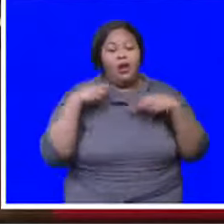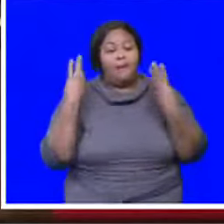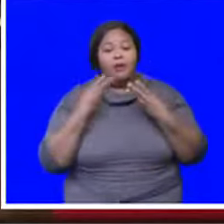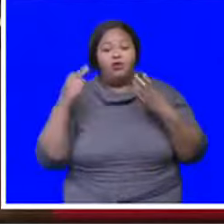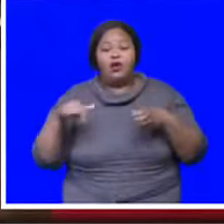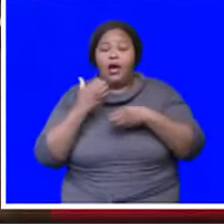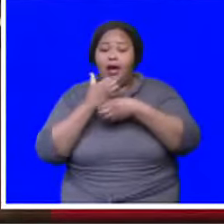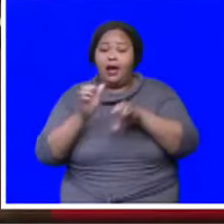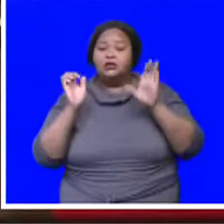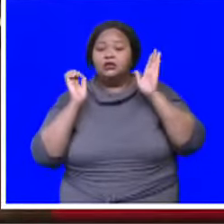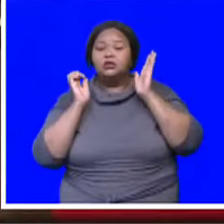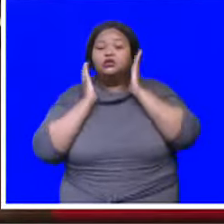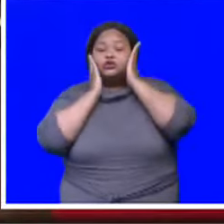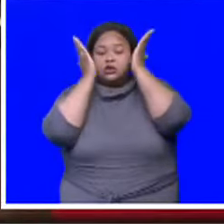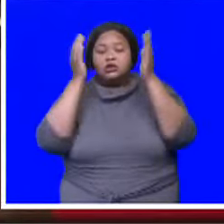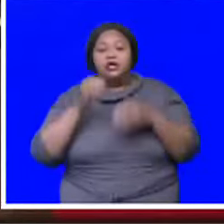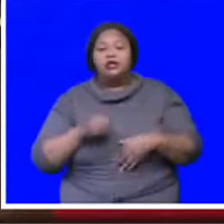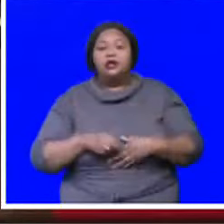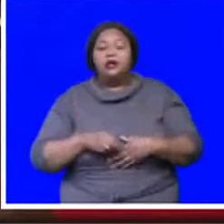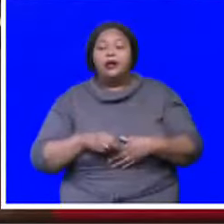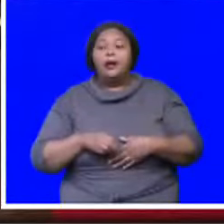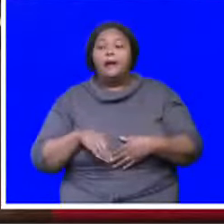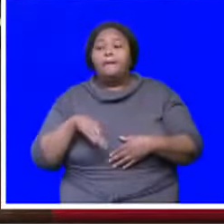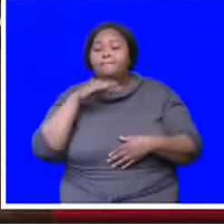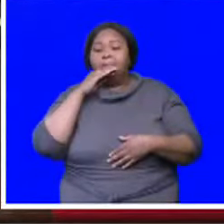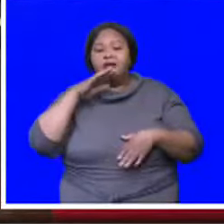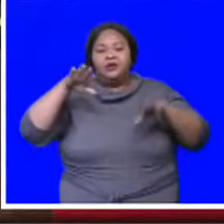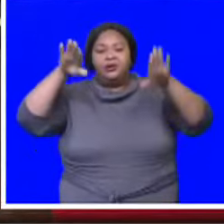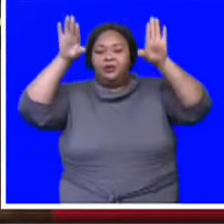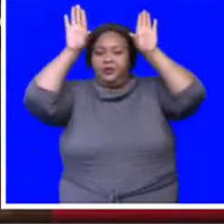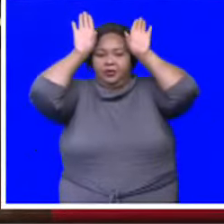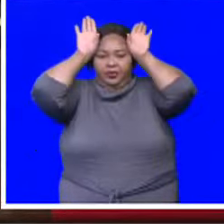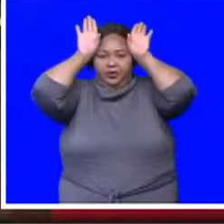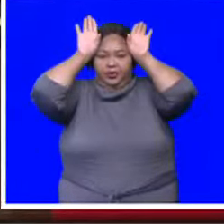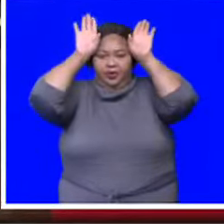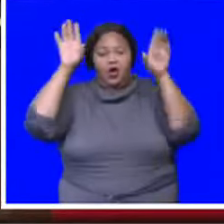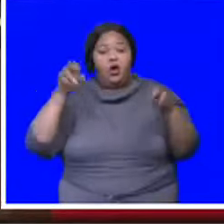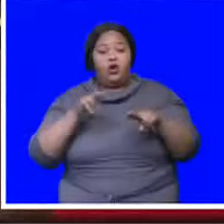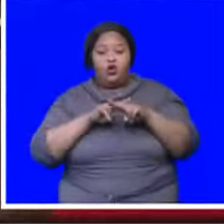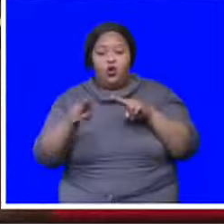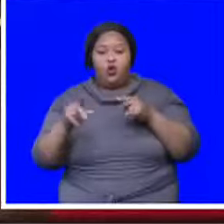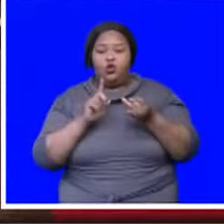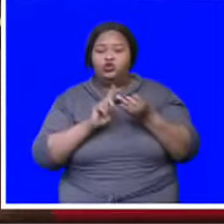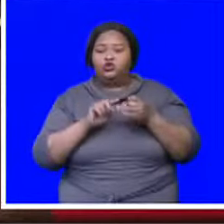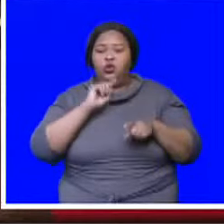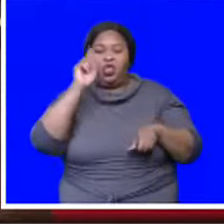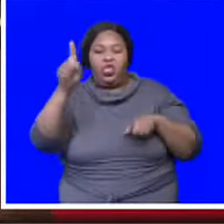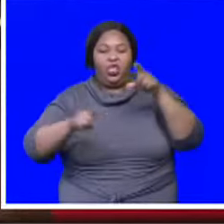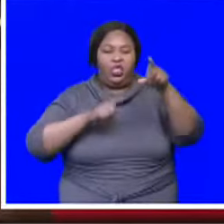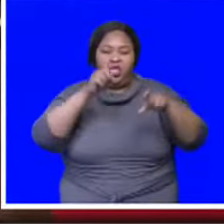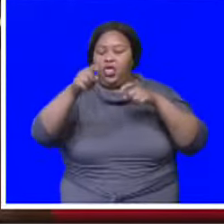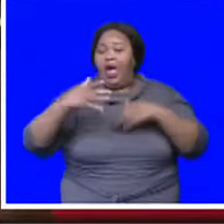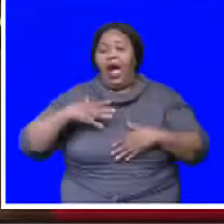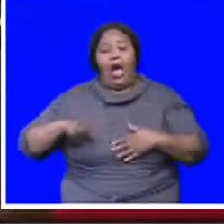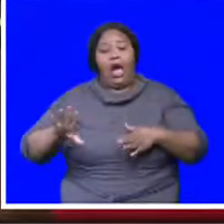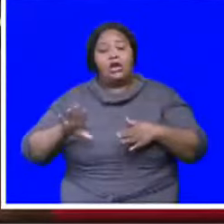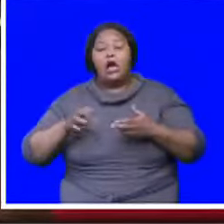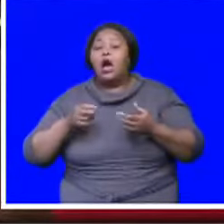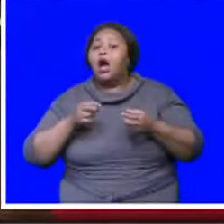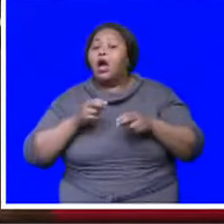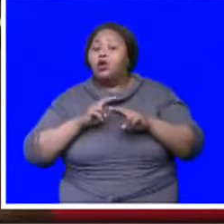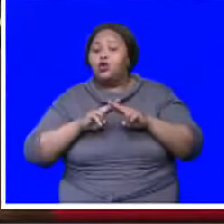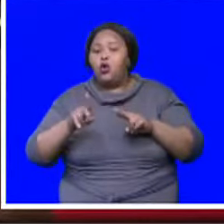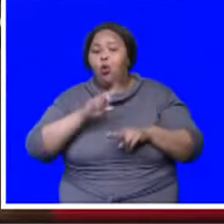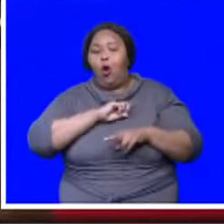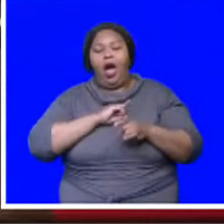sitawuhlala noma sibuka nemehlweni noma sitawuhlala sikhomba nemehlweni ngeke kuside kodwa kungaba kahle ukuthi